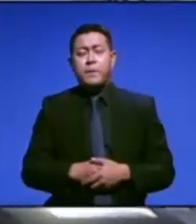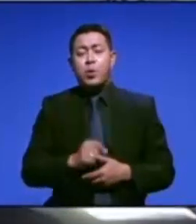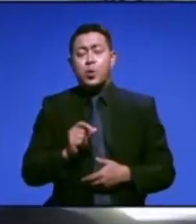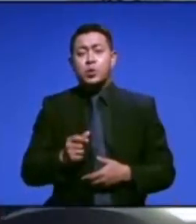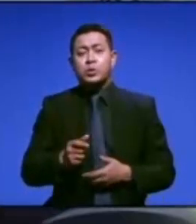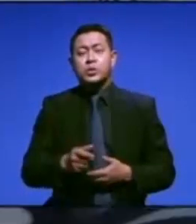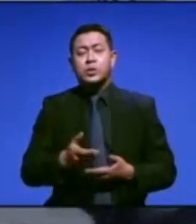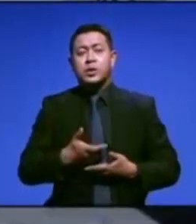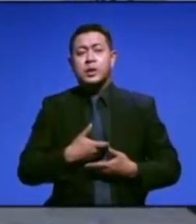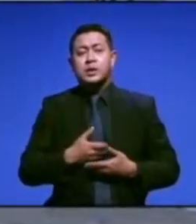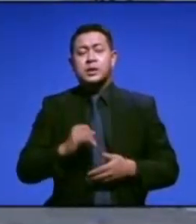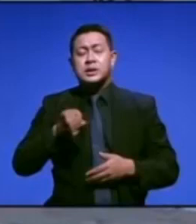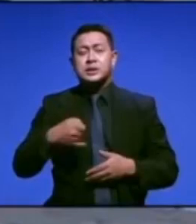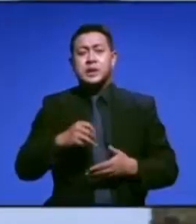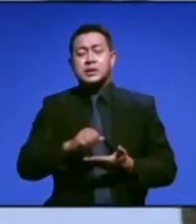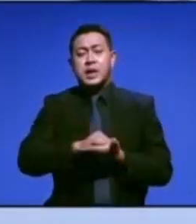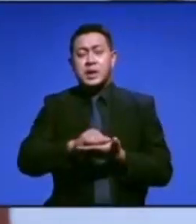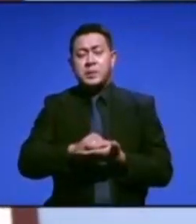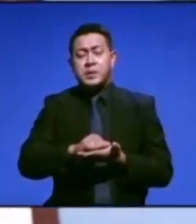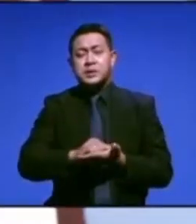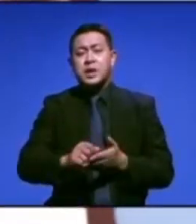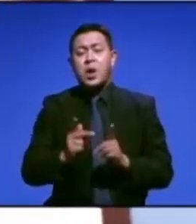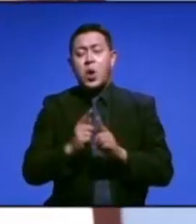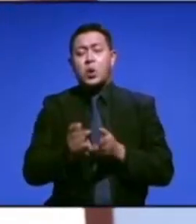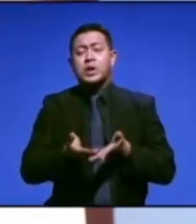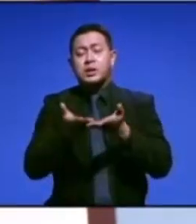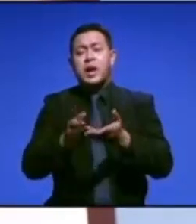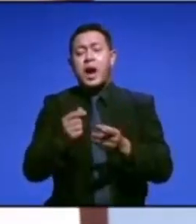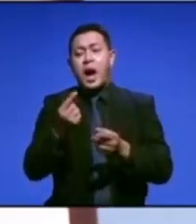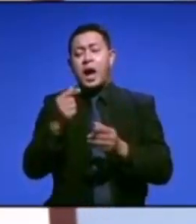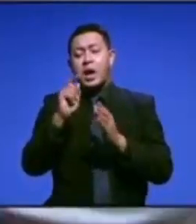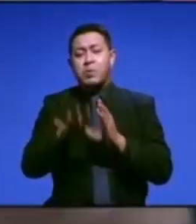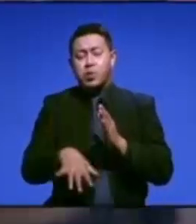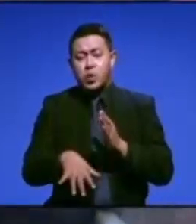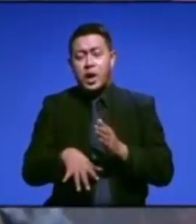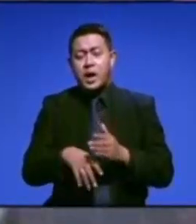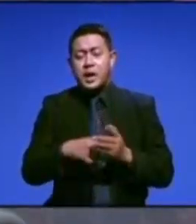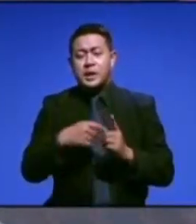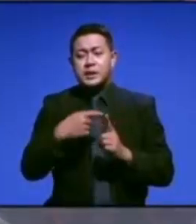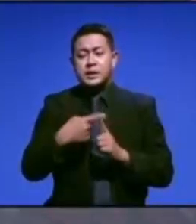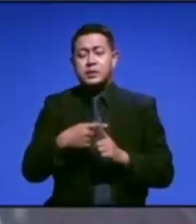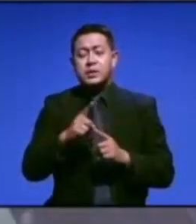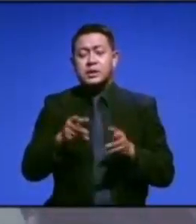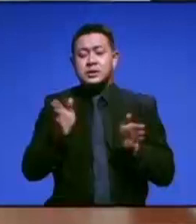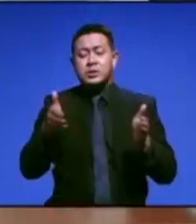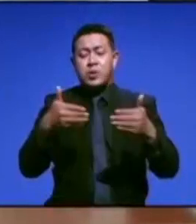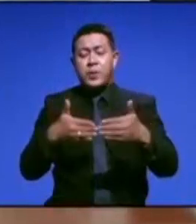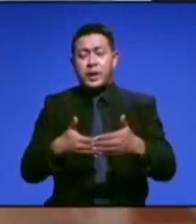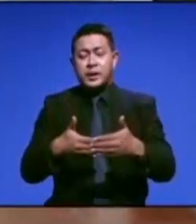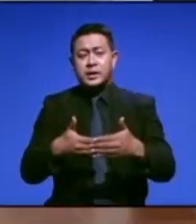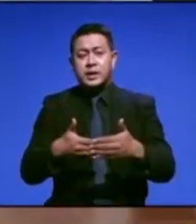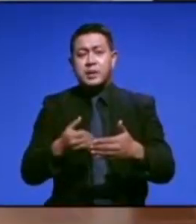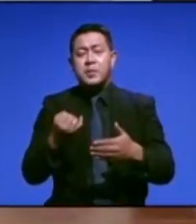Untuk menarik konsumen jasa kebersihan, hotel menawarkan harga terjangkau yang dihitung per meter kubik rumah